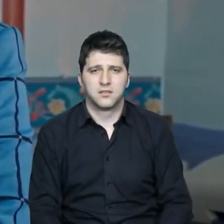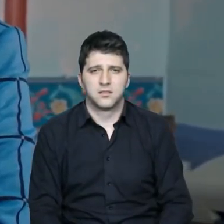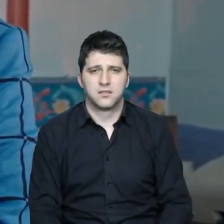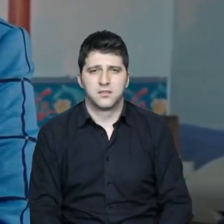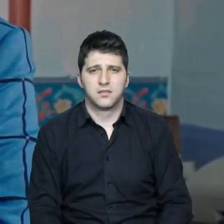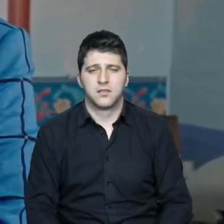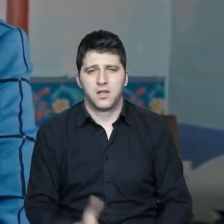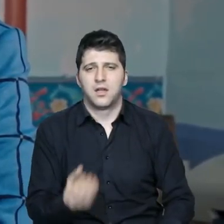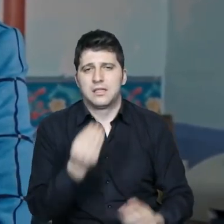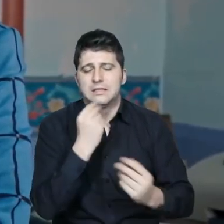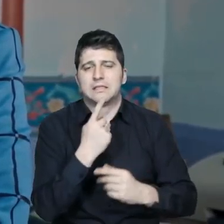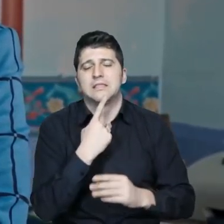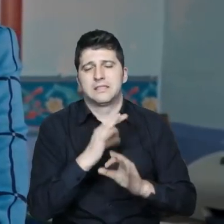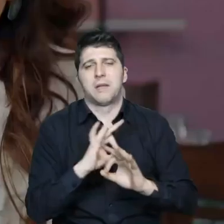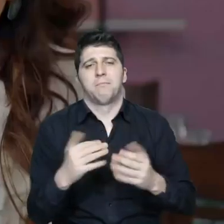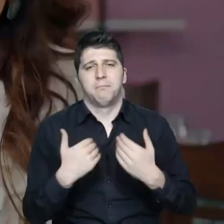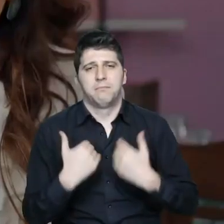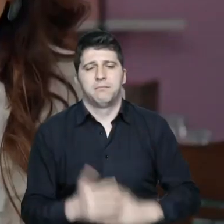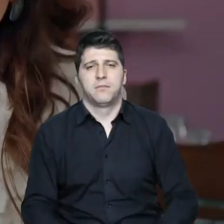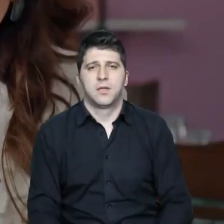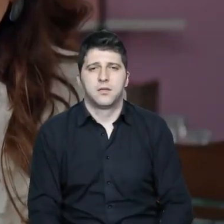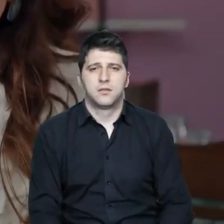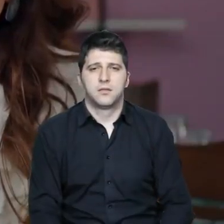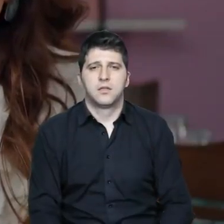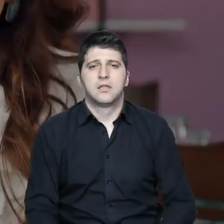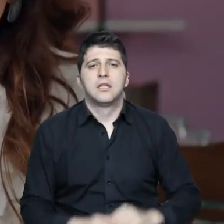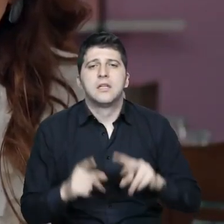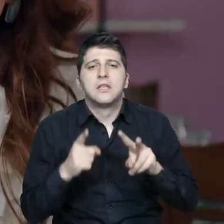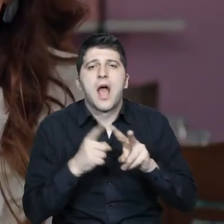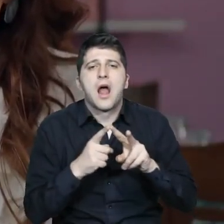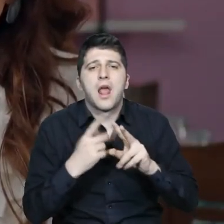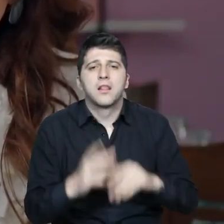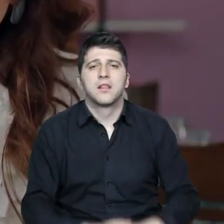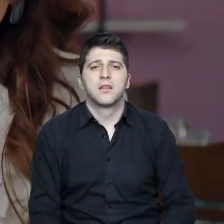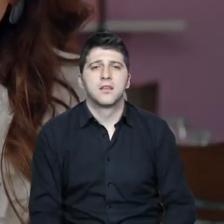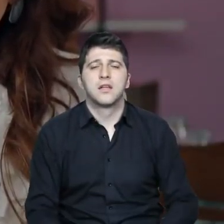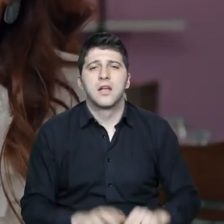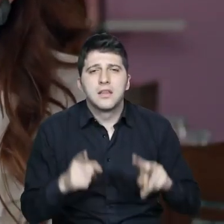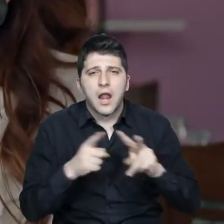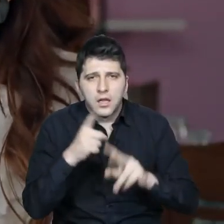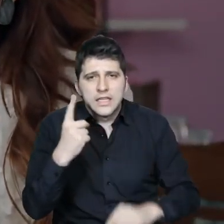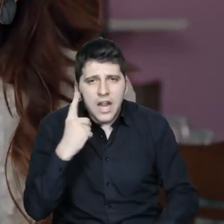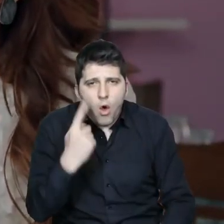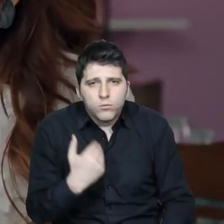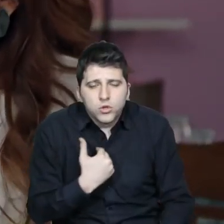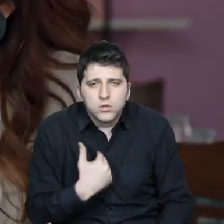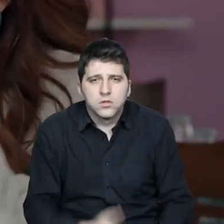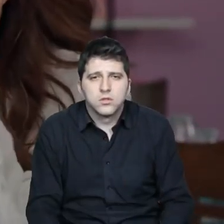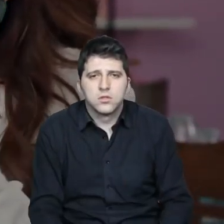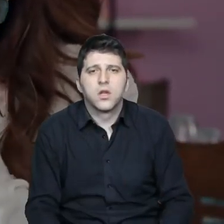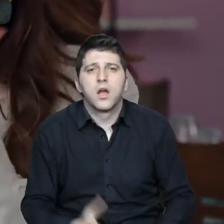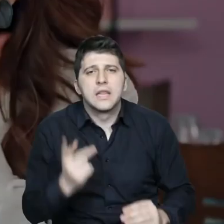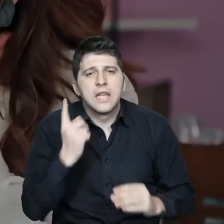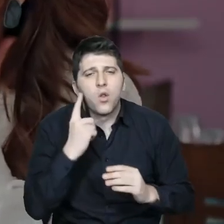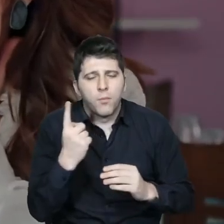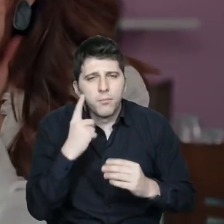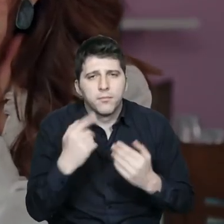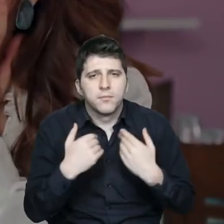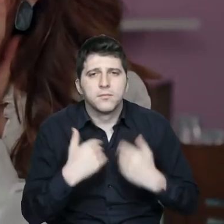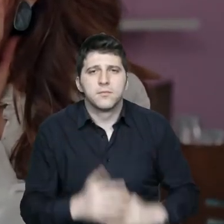İştah da geldi. Nalan'ın lokantası. Nalan. Hı. Nalan sen beni dinliyor musun? Aa dinliyorum